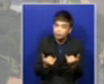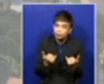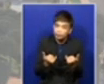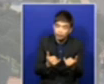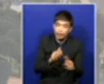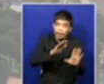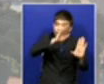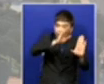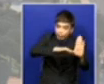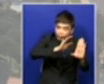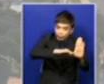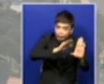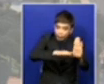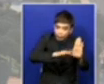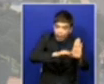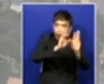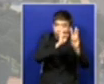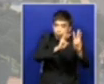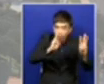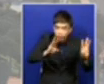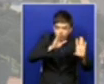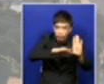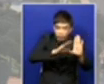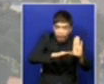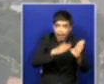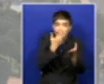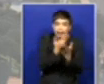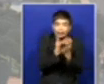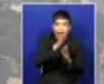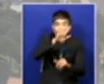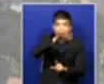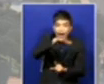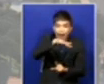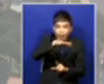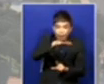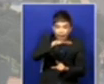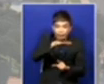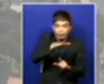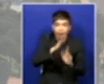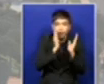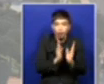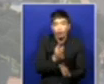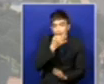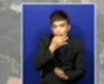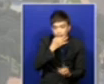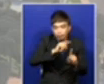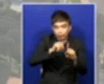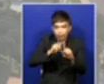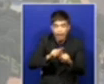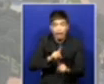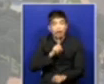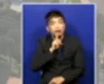ไม่ทิ้งกันใครก็แล้วแต่ที่ไปขอรับเงินเยียวยาทุกประเภทจากพี่น้องประชาชนท่านจะไม่รีดภาษีเข